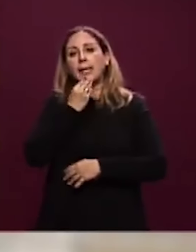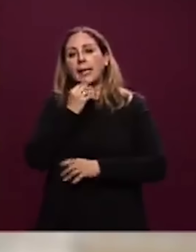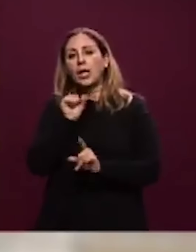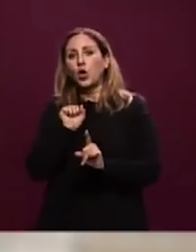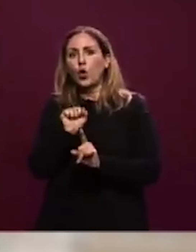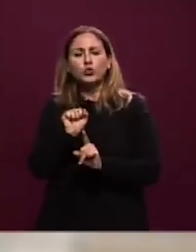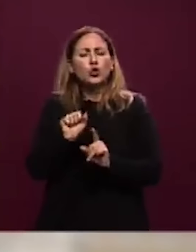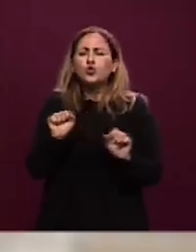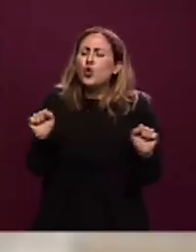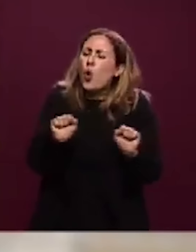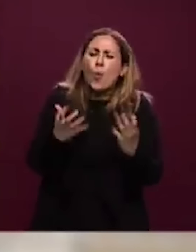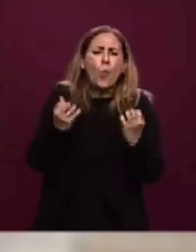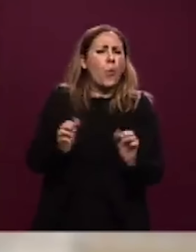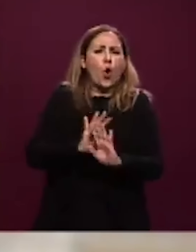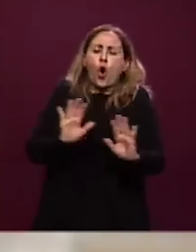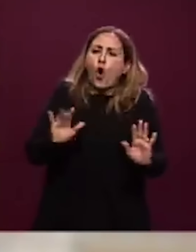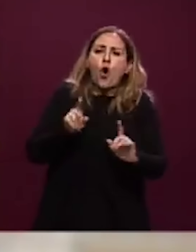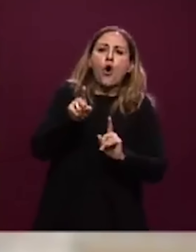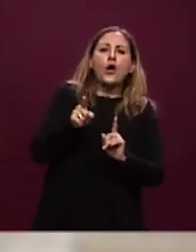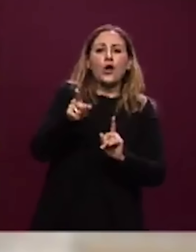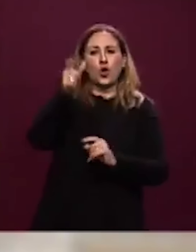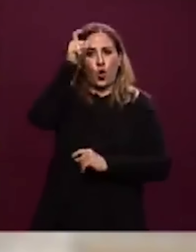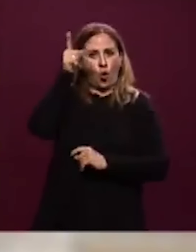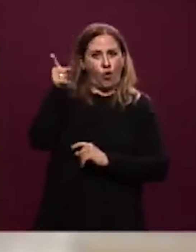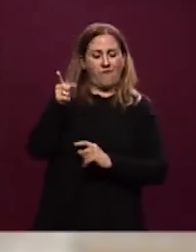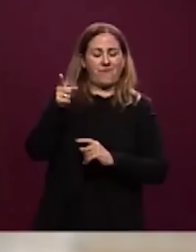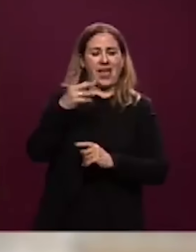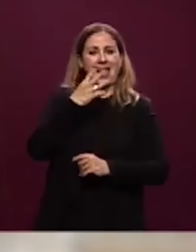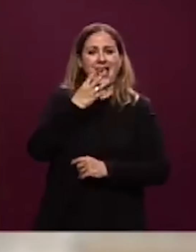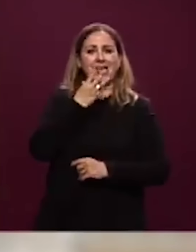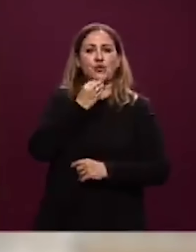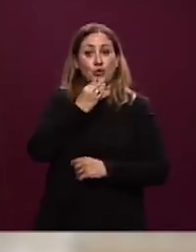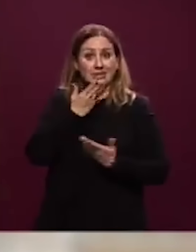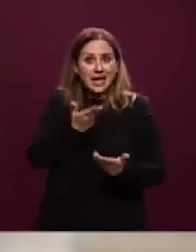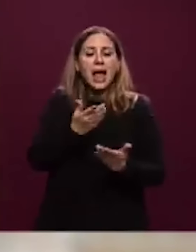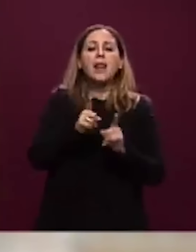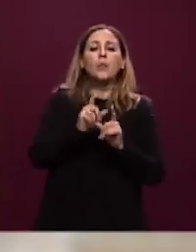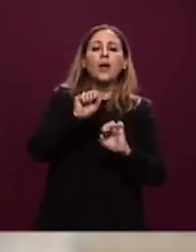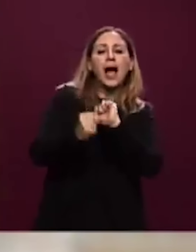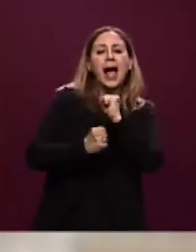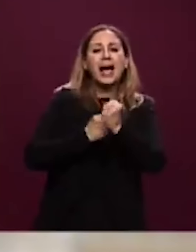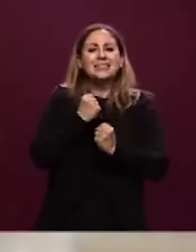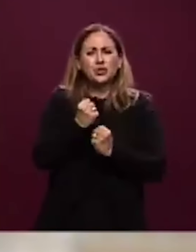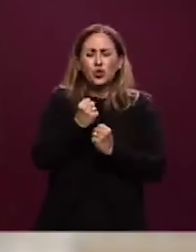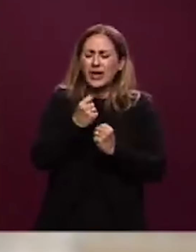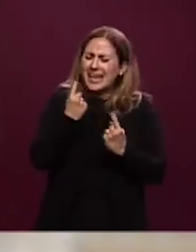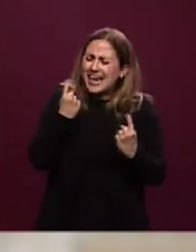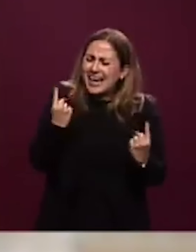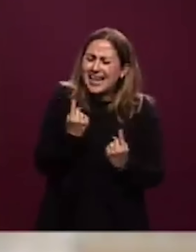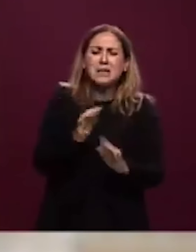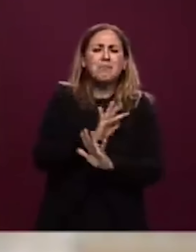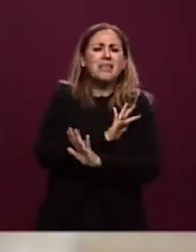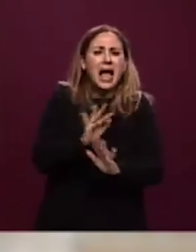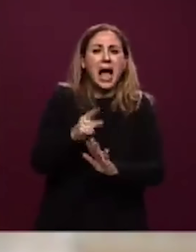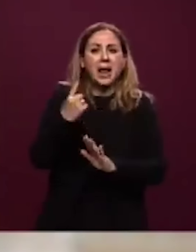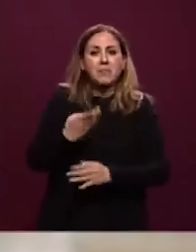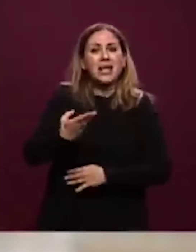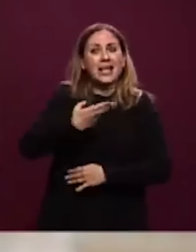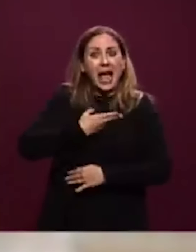governo Netanyahu sta facendo un'azione criminale a Gaza. Non c'è nessuna traccia di antisemitismo